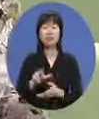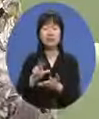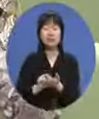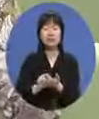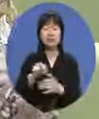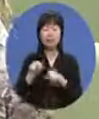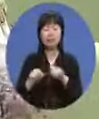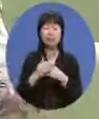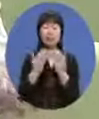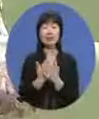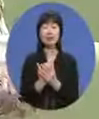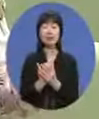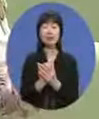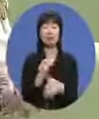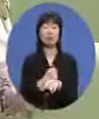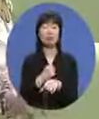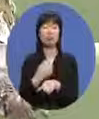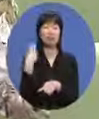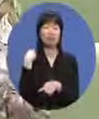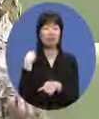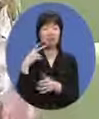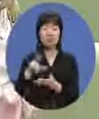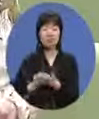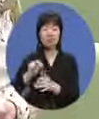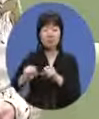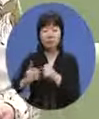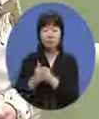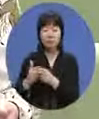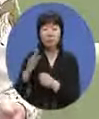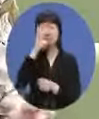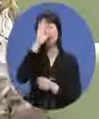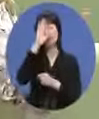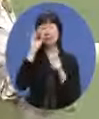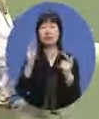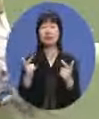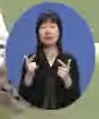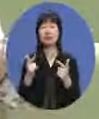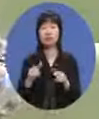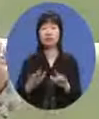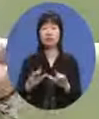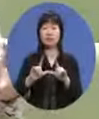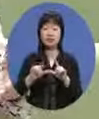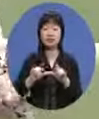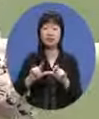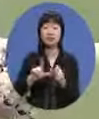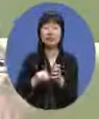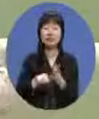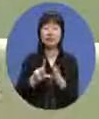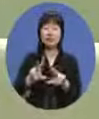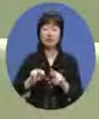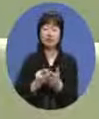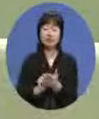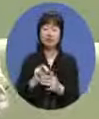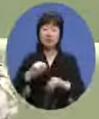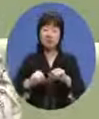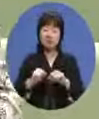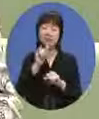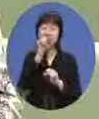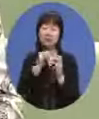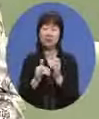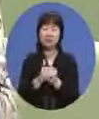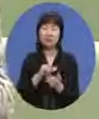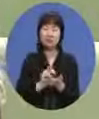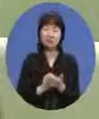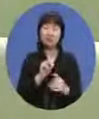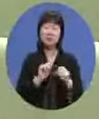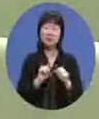문제 행동을 애들이 다 해요. 문제 행동이라고 해서 그게 다 병은 아니에요. 일정한 시기에 문제 행동을 다 거치거든요. 문제